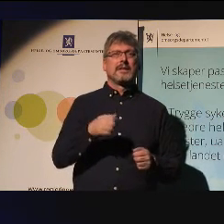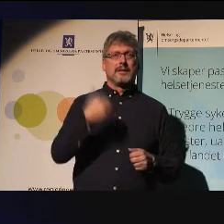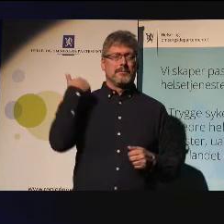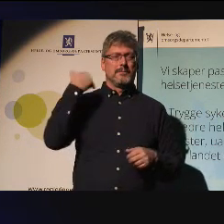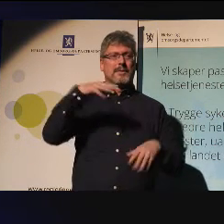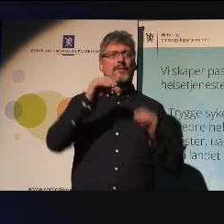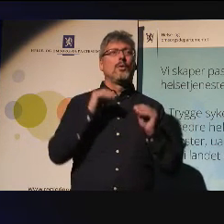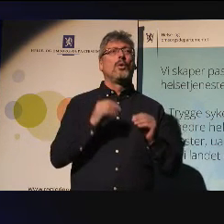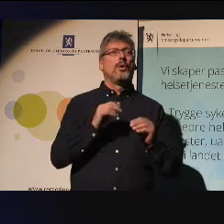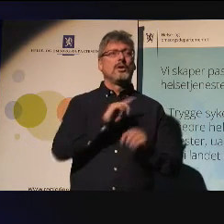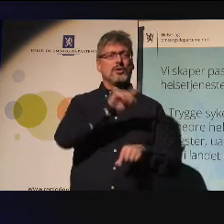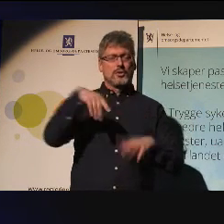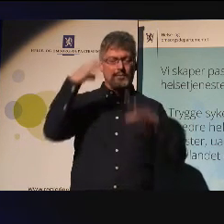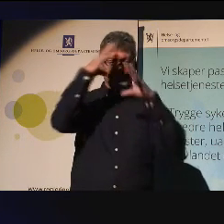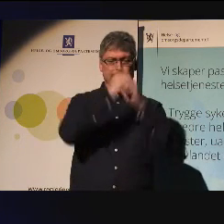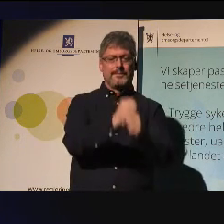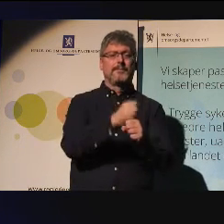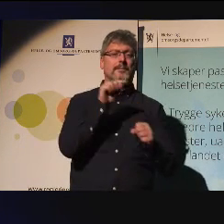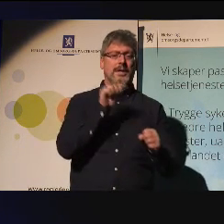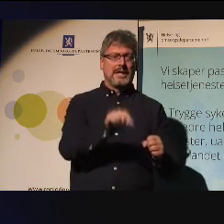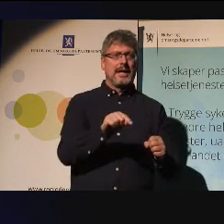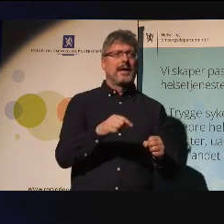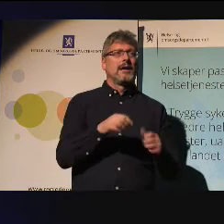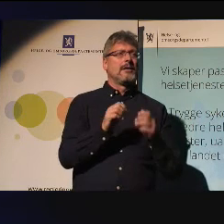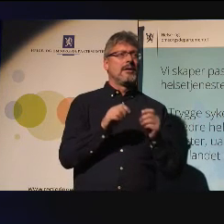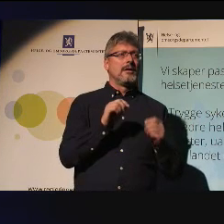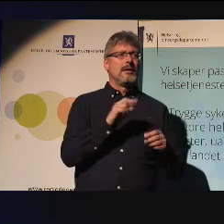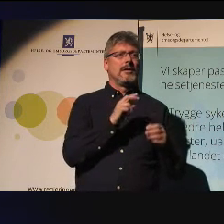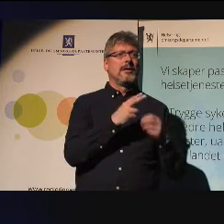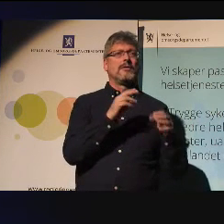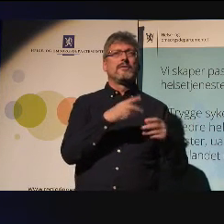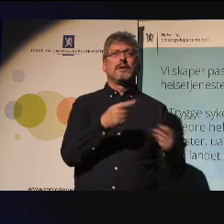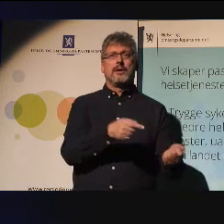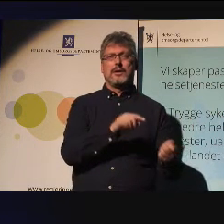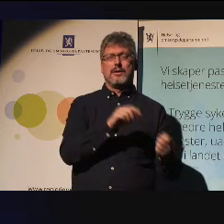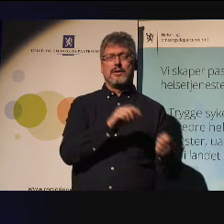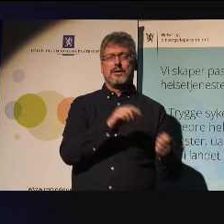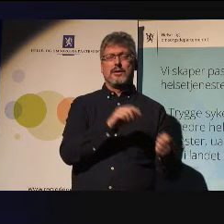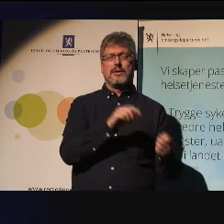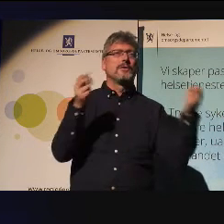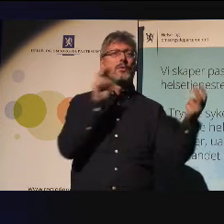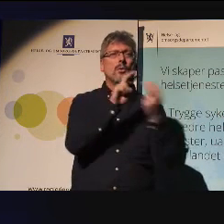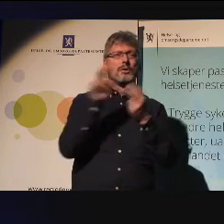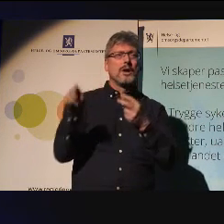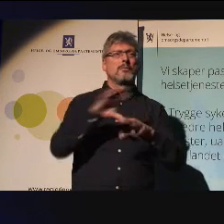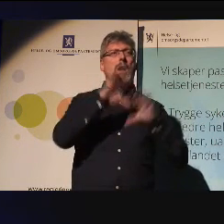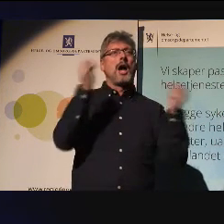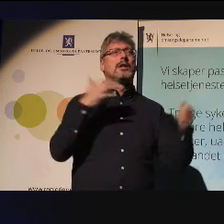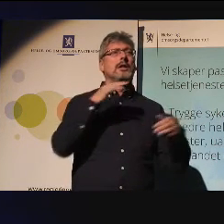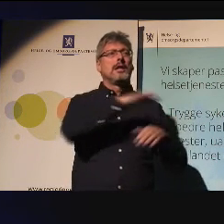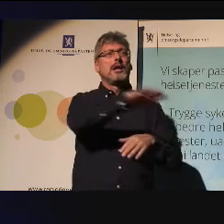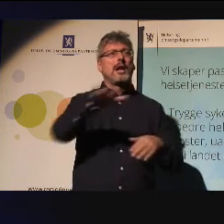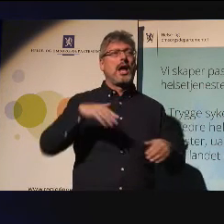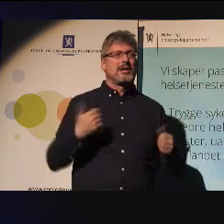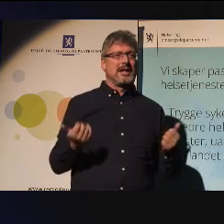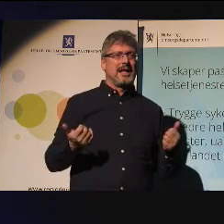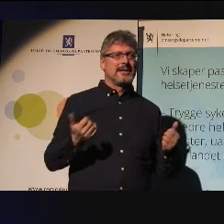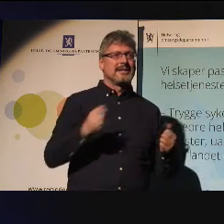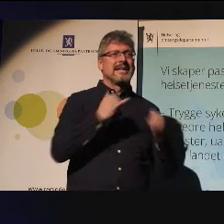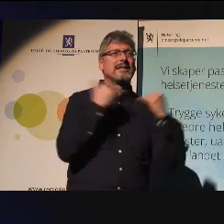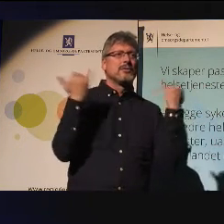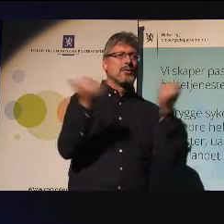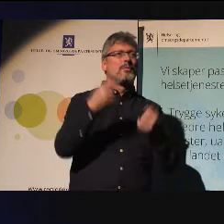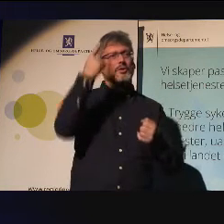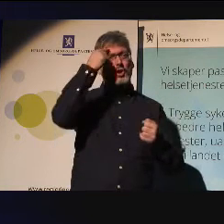akkurat det. Aviser tok kontakt med alle landets institusjoner innen psykisk helsevern og ba om å